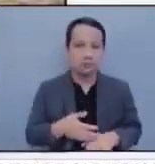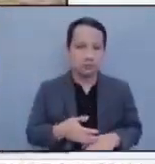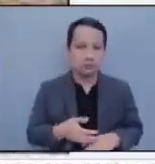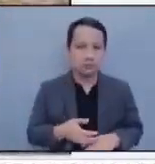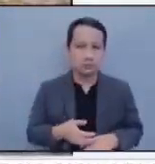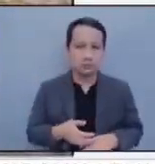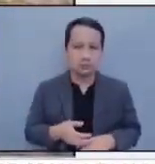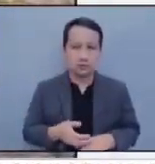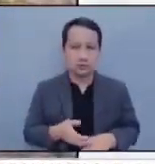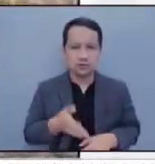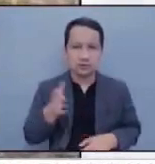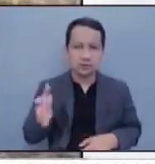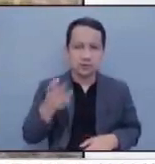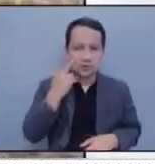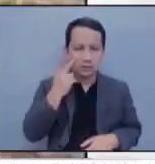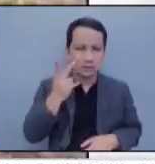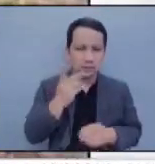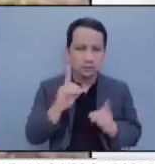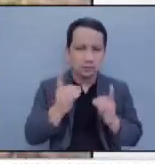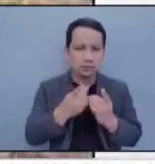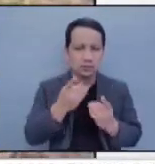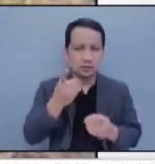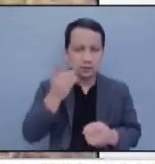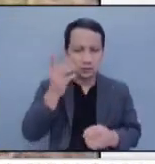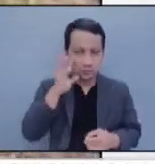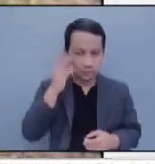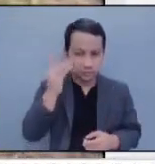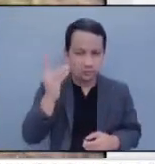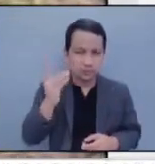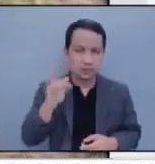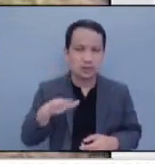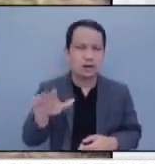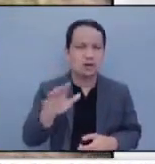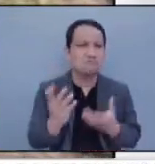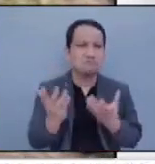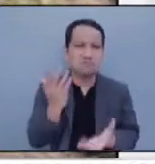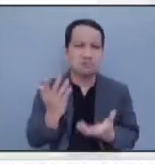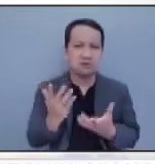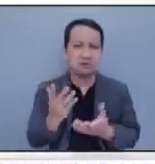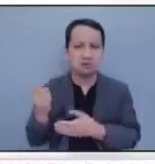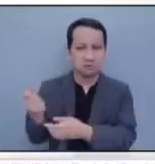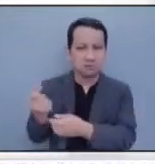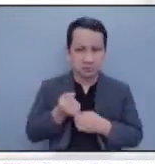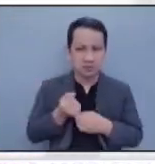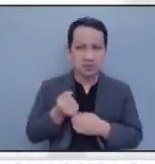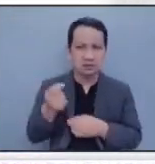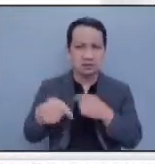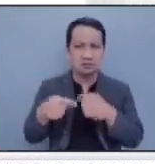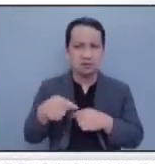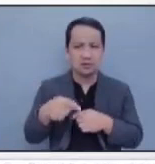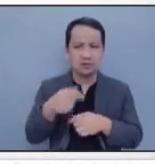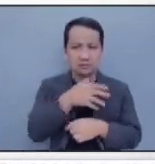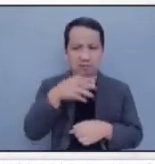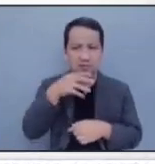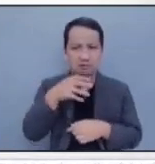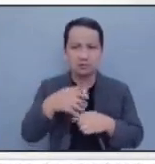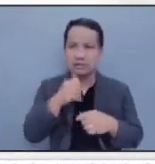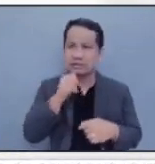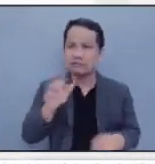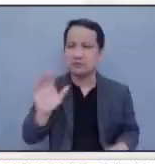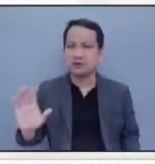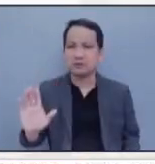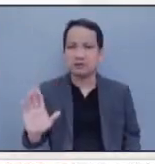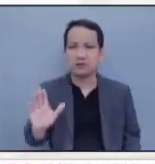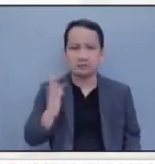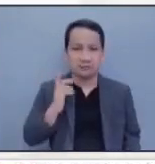Ipinagpalagay ni DAR Secretary ang Bernie Cruz na nahila lamang ang mga magsasaka na mga di umano'y makakaliwang